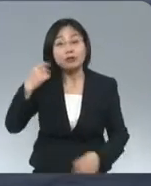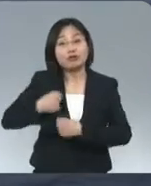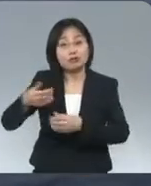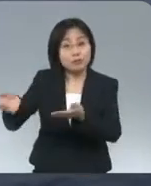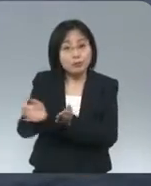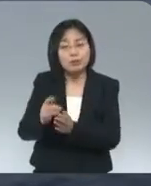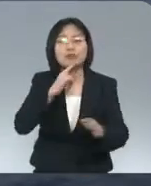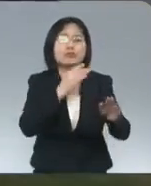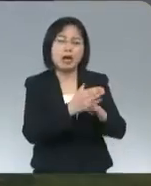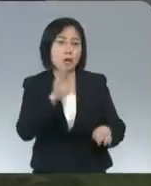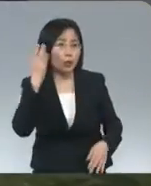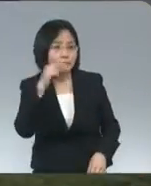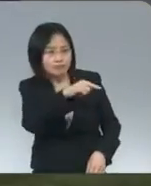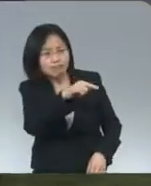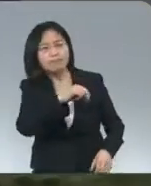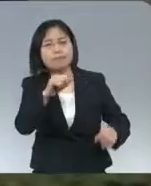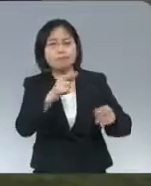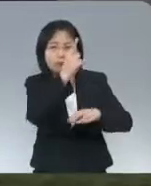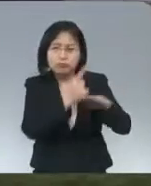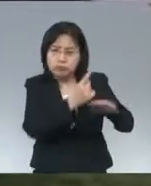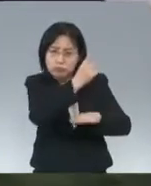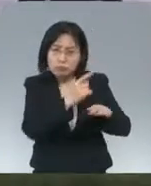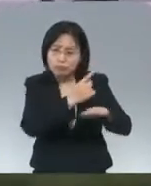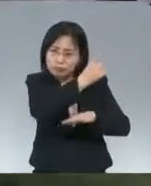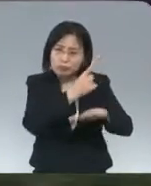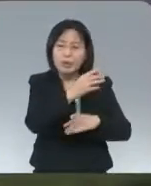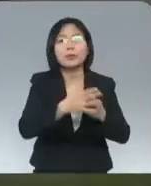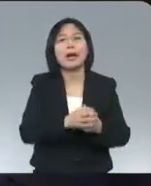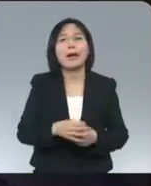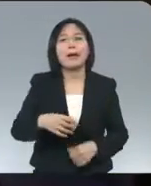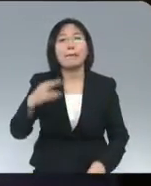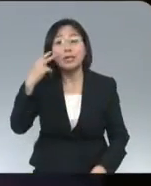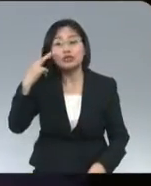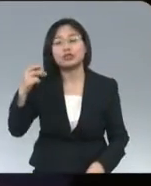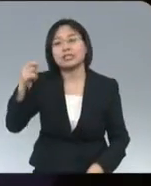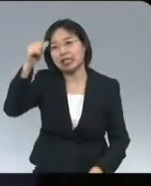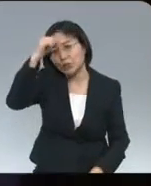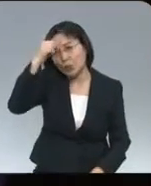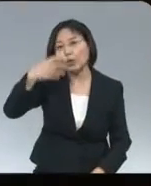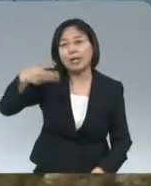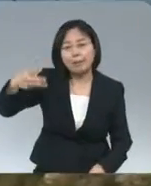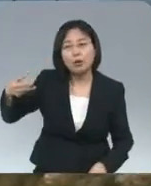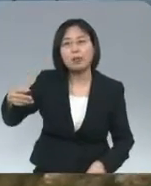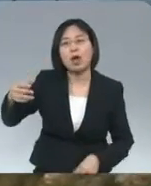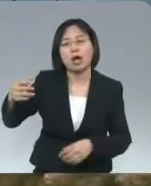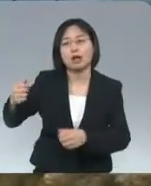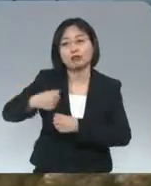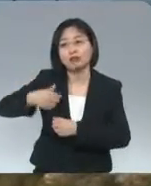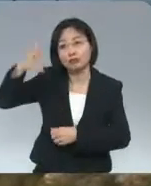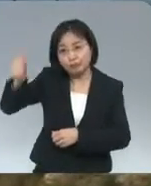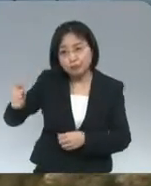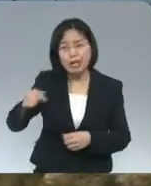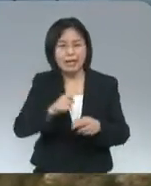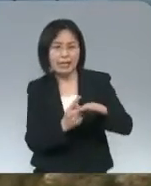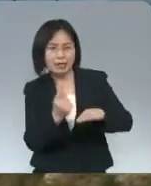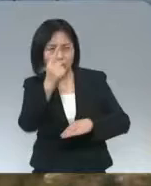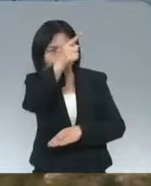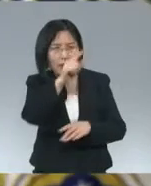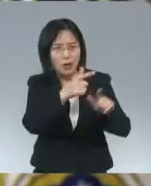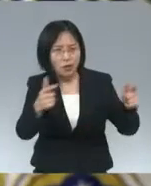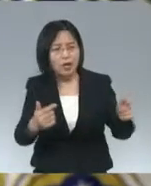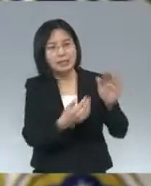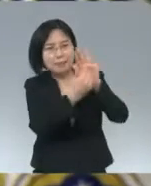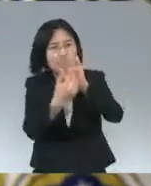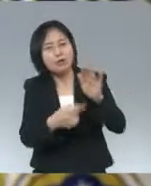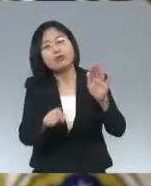アメリカ国務省は韓国新政権との協力について北韓の核弾道ミサイルの脅威に